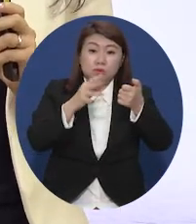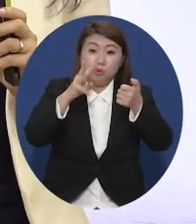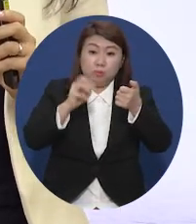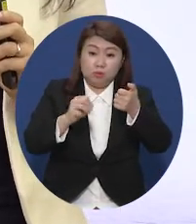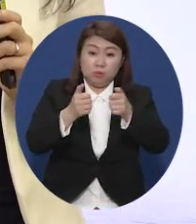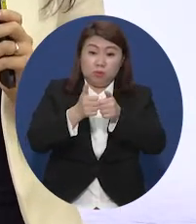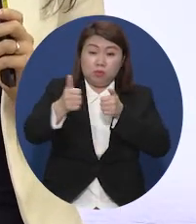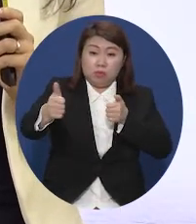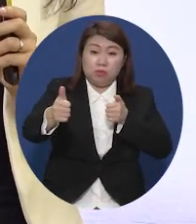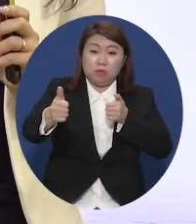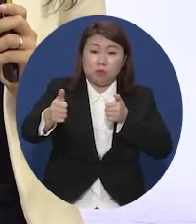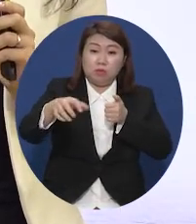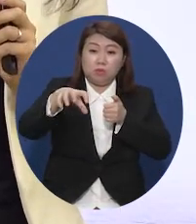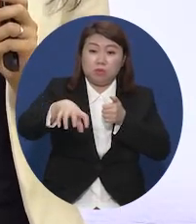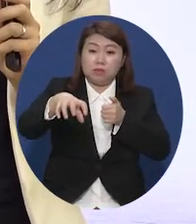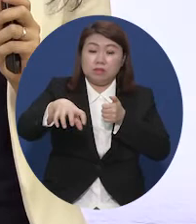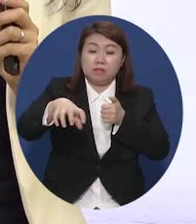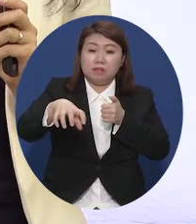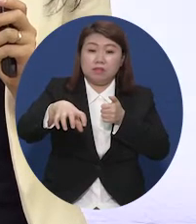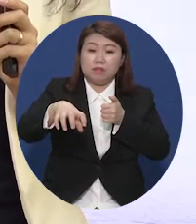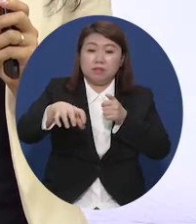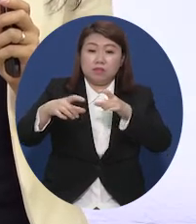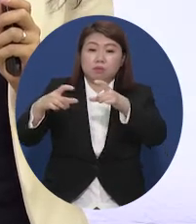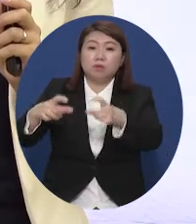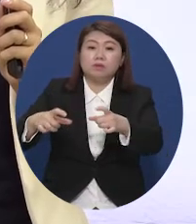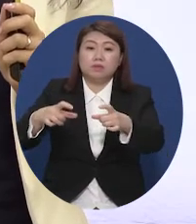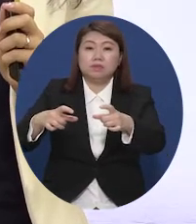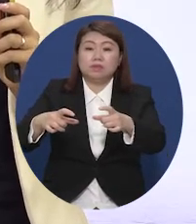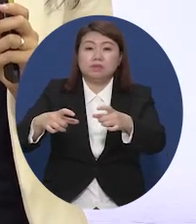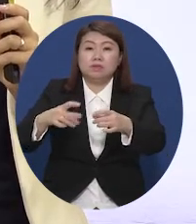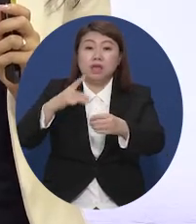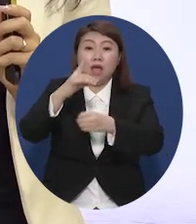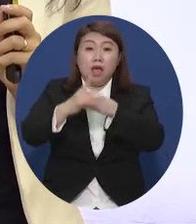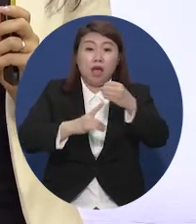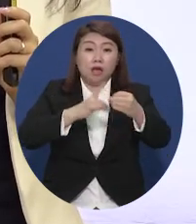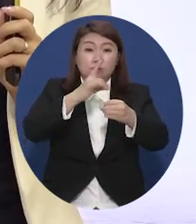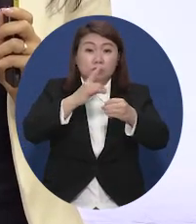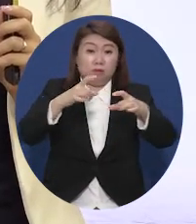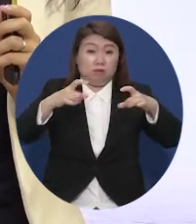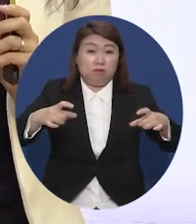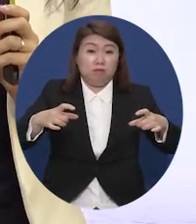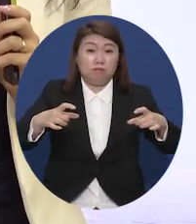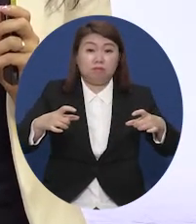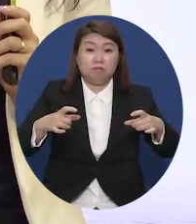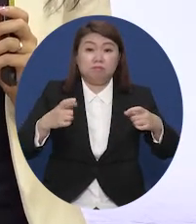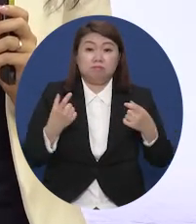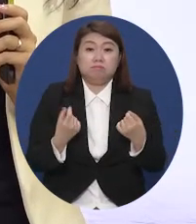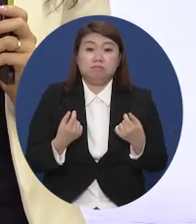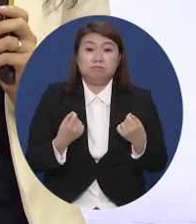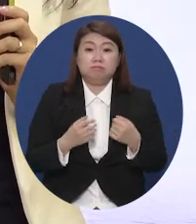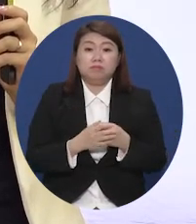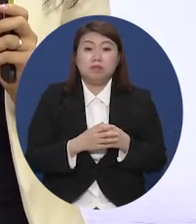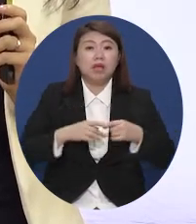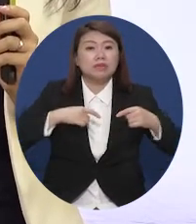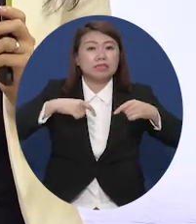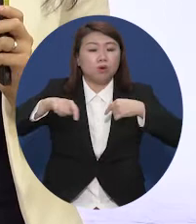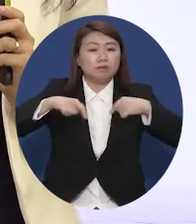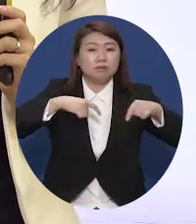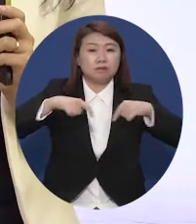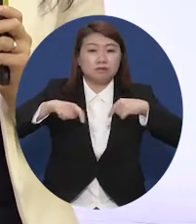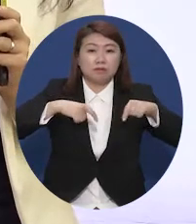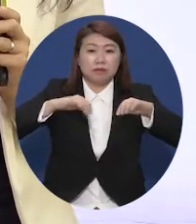떨어진 현재 온두라시의 꽃반이라고 하는 도시의 일종의 어떤 위성 무역을 위한 위성 도시였습니다 그래서